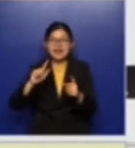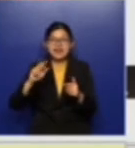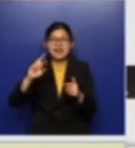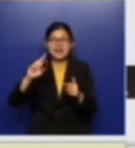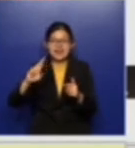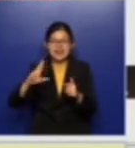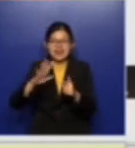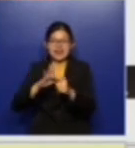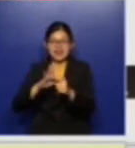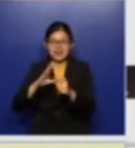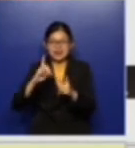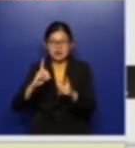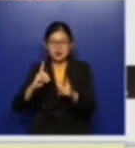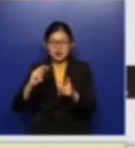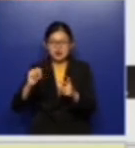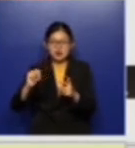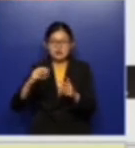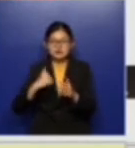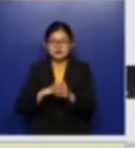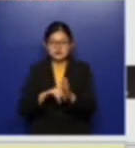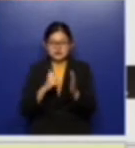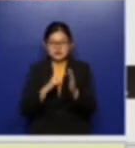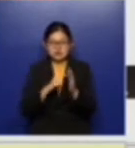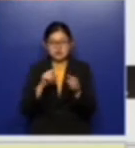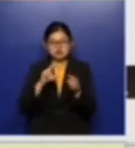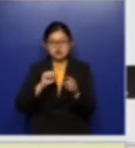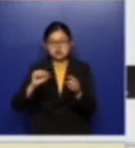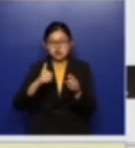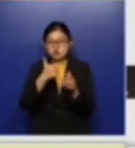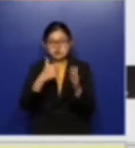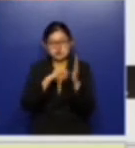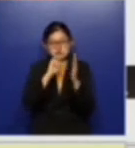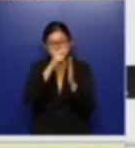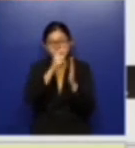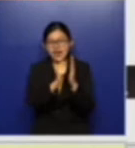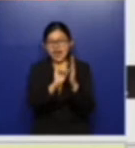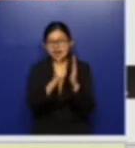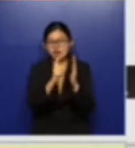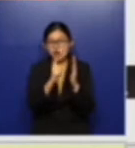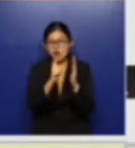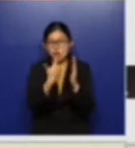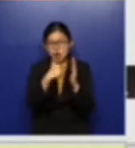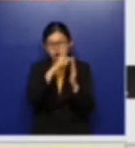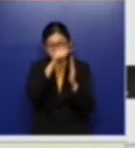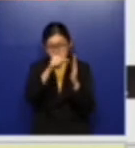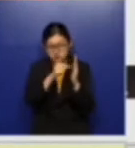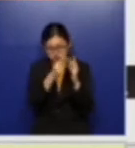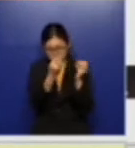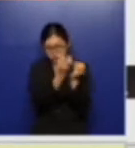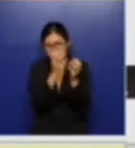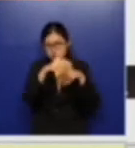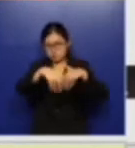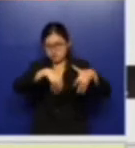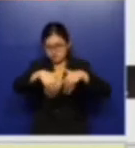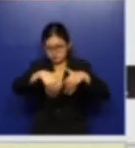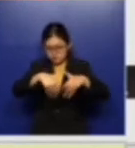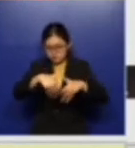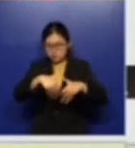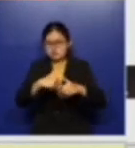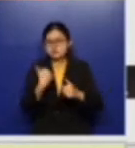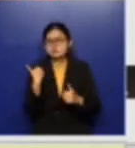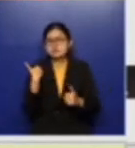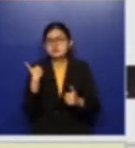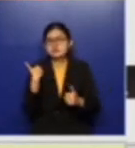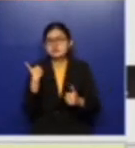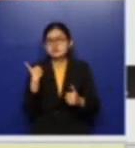วรวีปิศนานันทกุลซึ่งอยู่ในเขตจังหวัดอ่างทองที่พี่น้องประชาชนเดือดร้อนอย่างยิ่งที่ออก